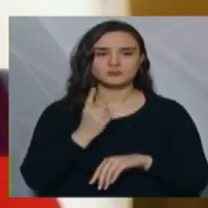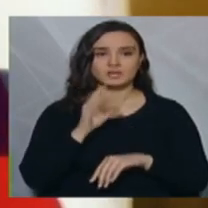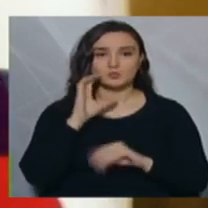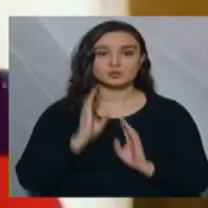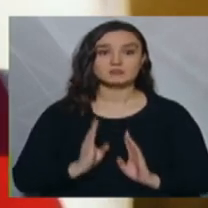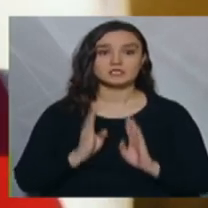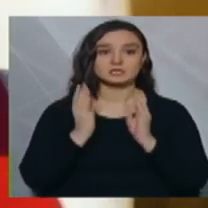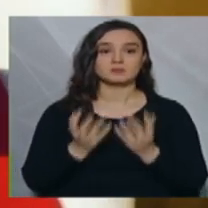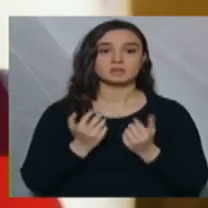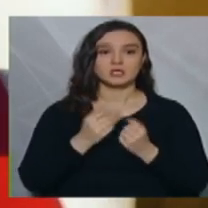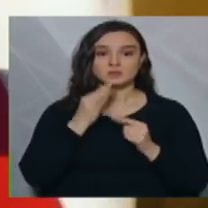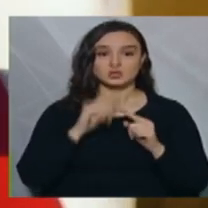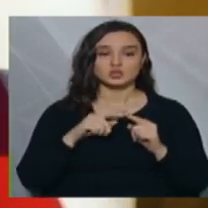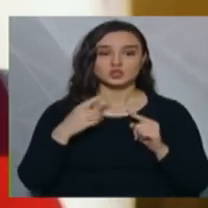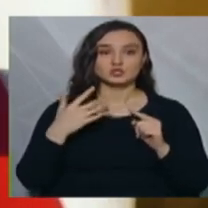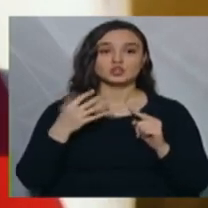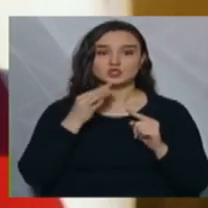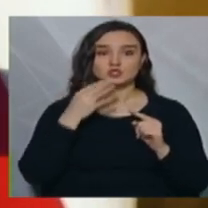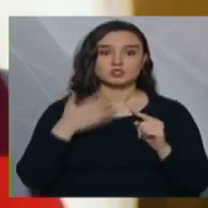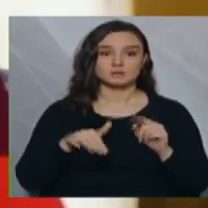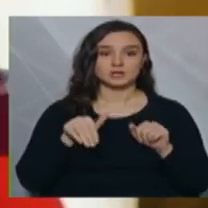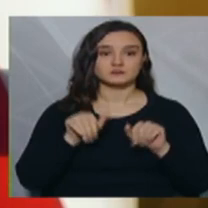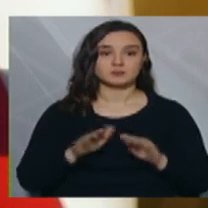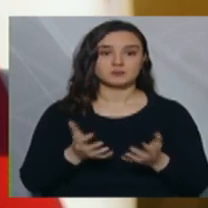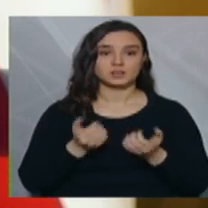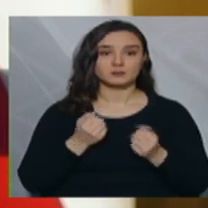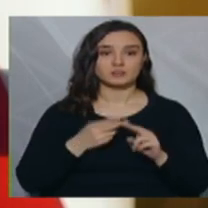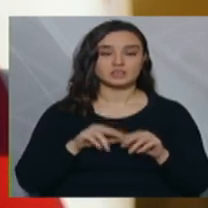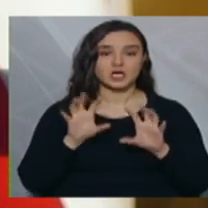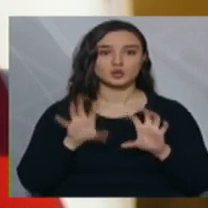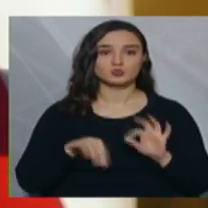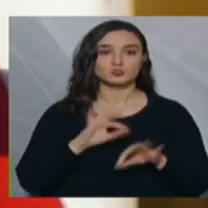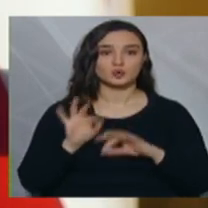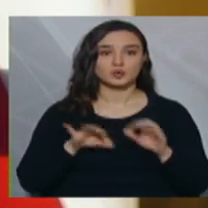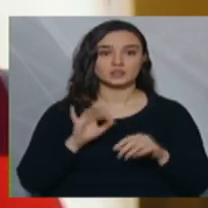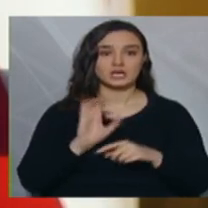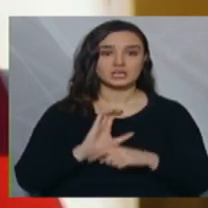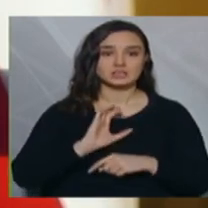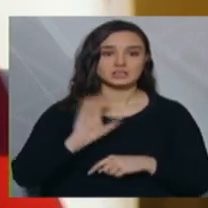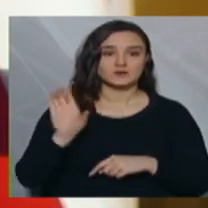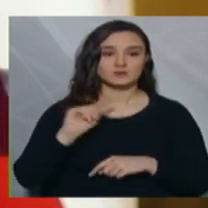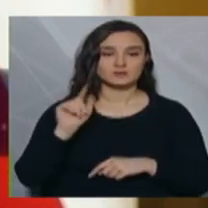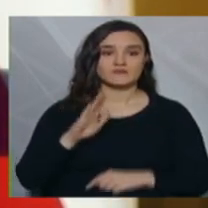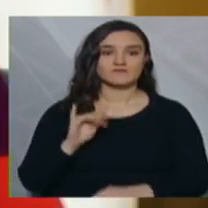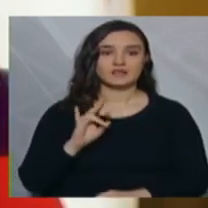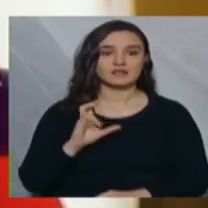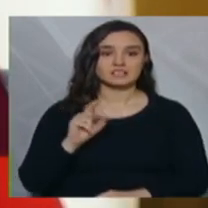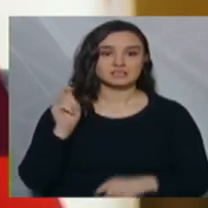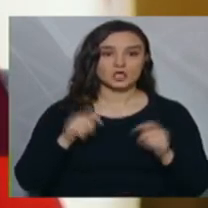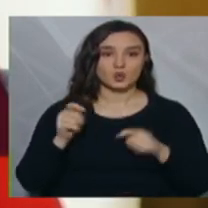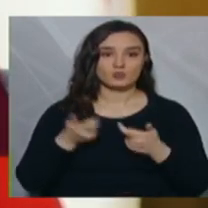მოსმენის მიღების შემდეგ არის გადაწყვეტილება მიღებული, რომ ეს კანონ პროექტი გაიგზავნოს ვენეციის